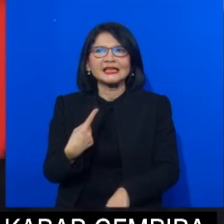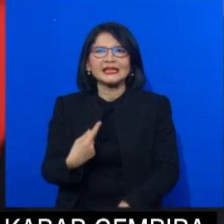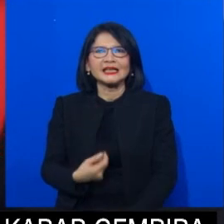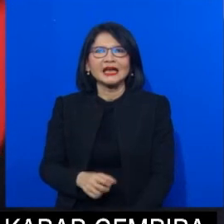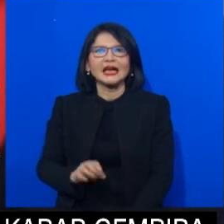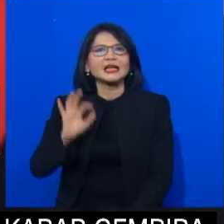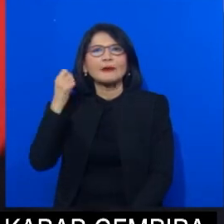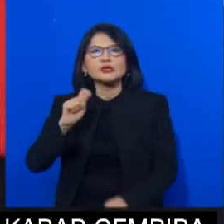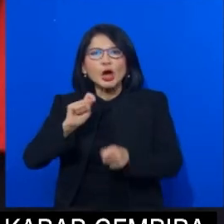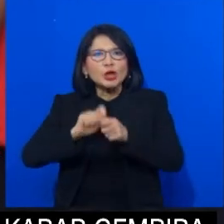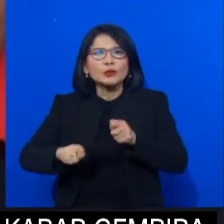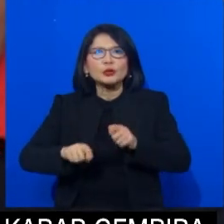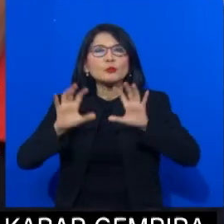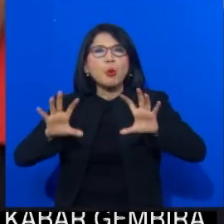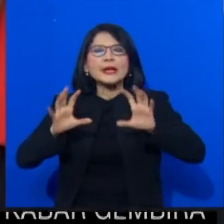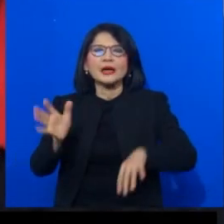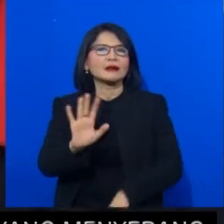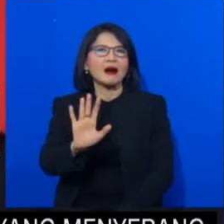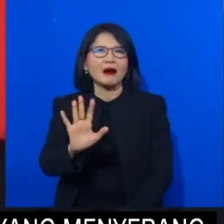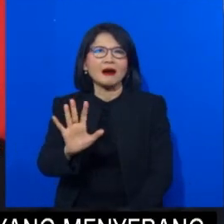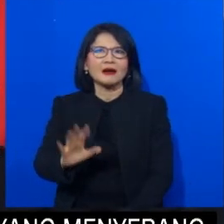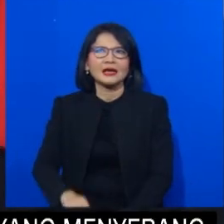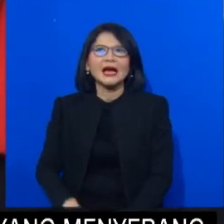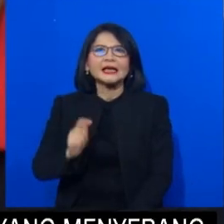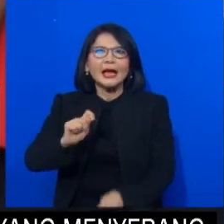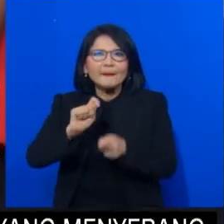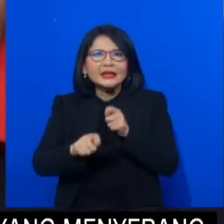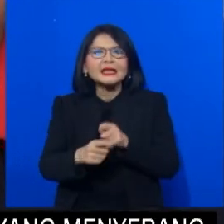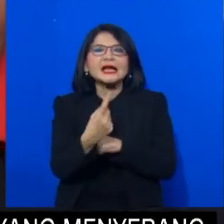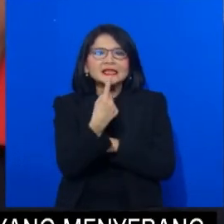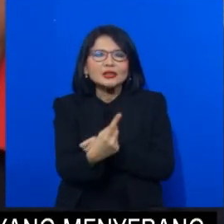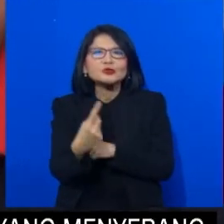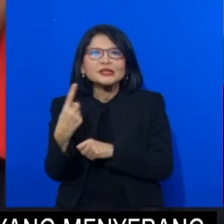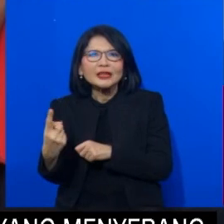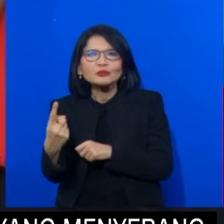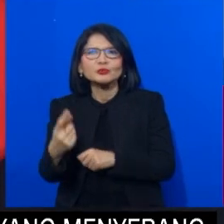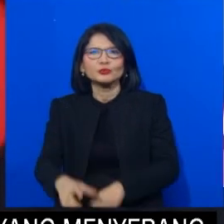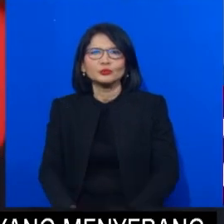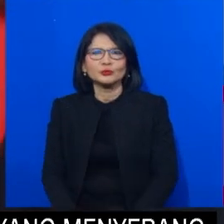diproduksi secara besar-besaran nggak bisa, karena ngerjakannya persatu-persatu, karena bukan cetak ini.